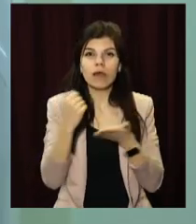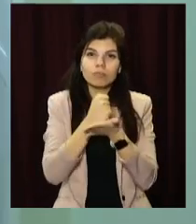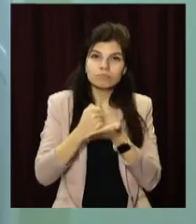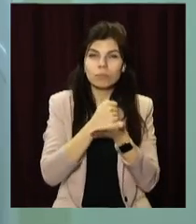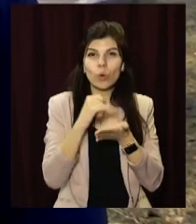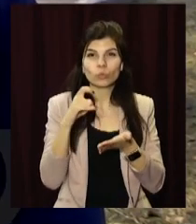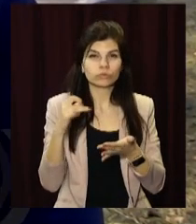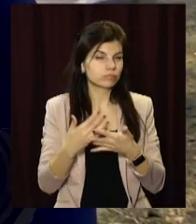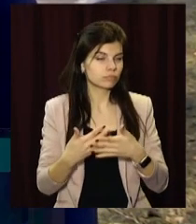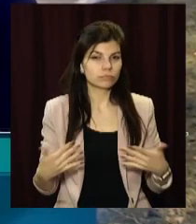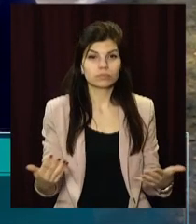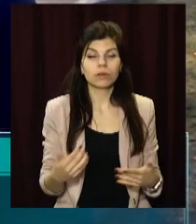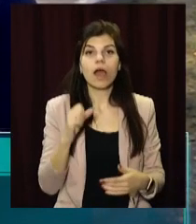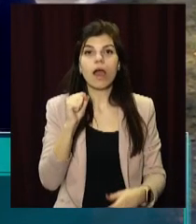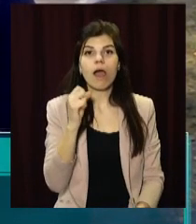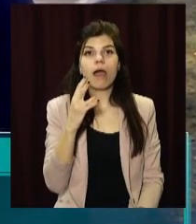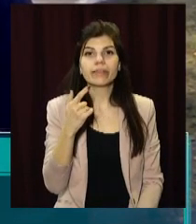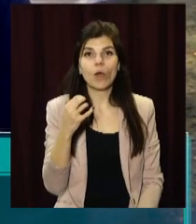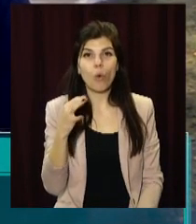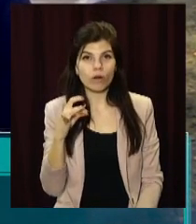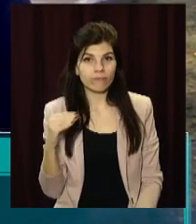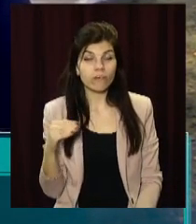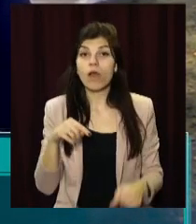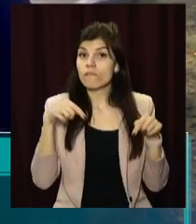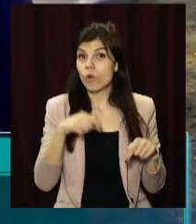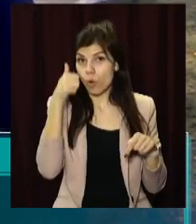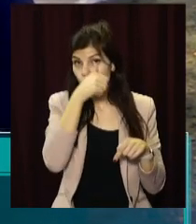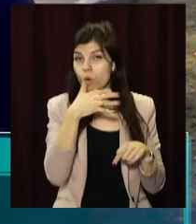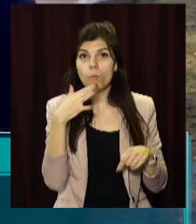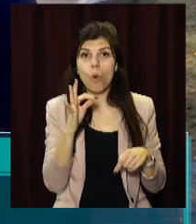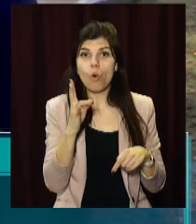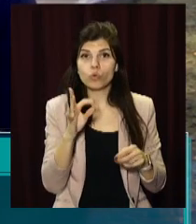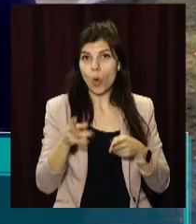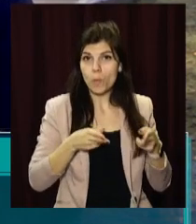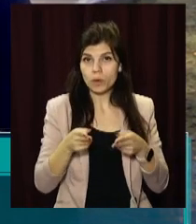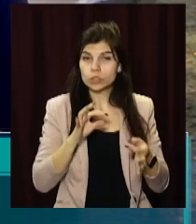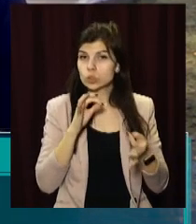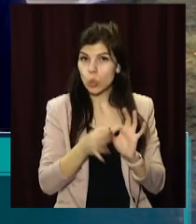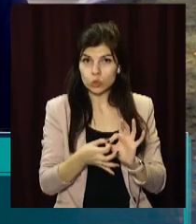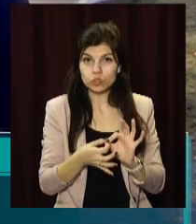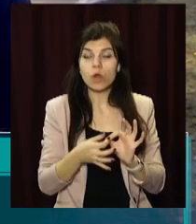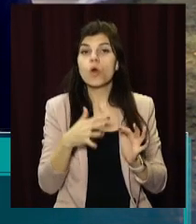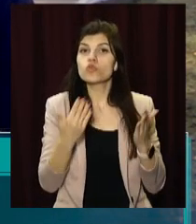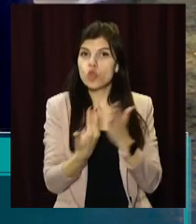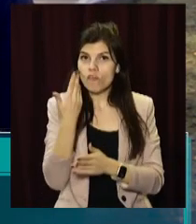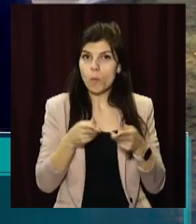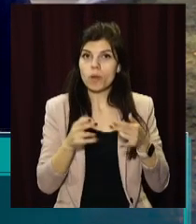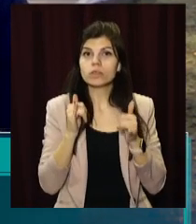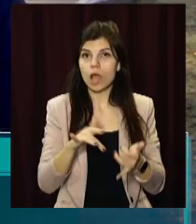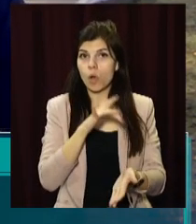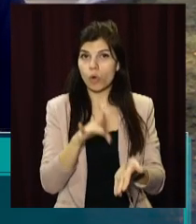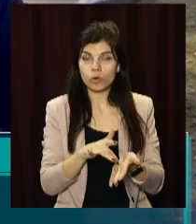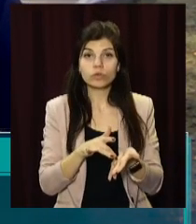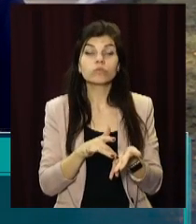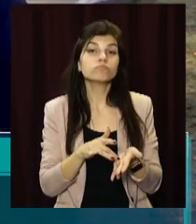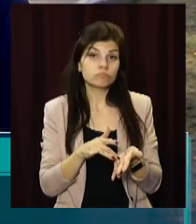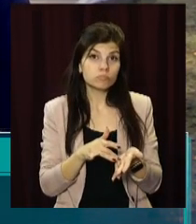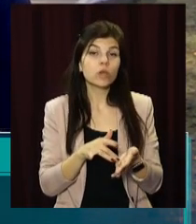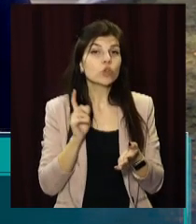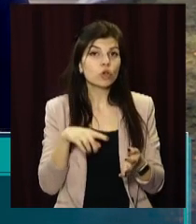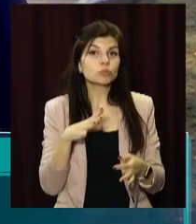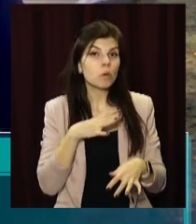сучасний ангіограф. В цьому році провели дуже багато онкологічних операцій. Сложных операций, новых операций для города.